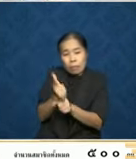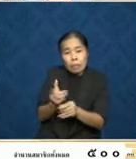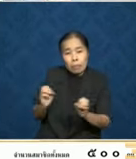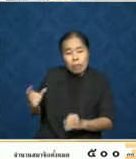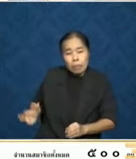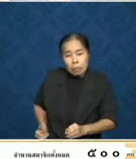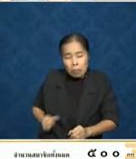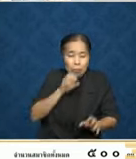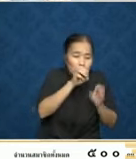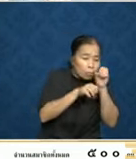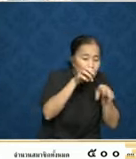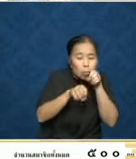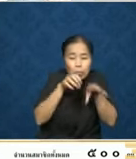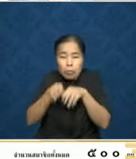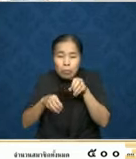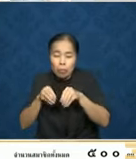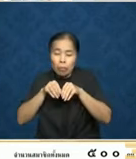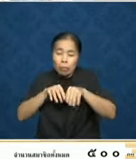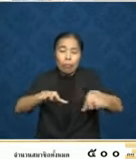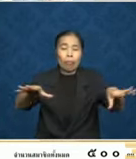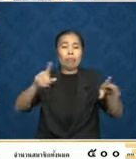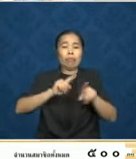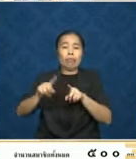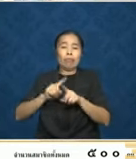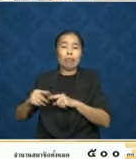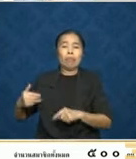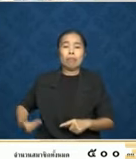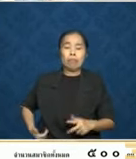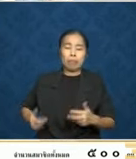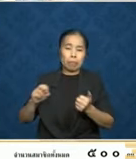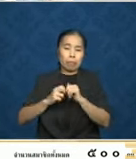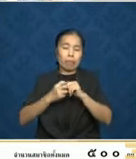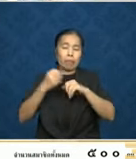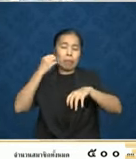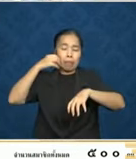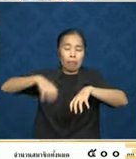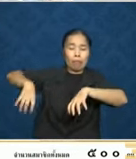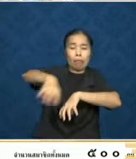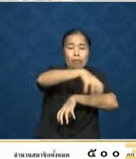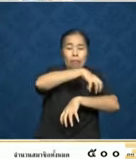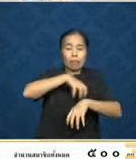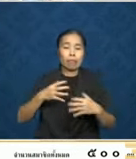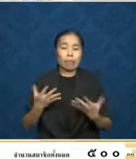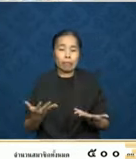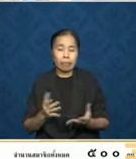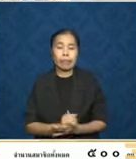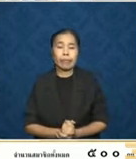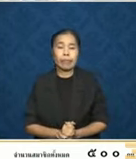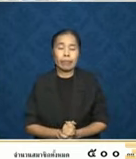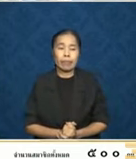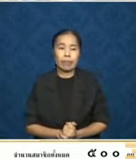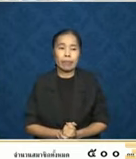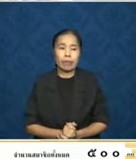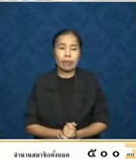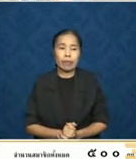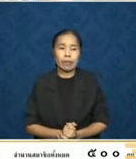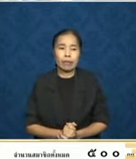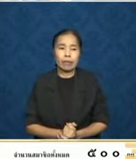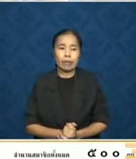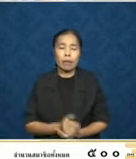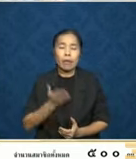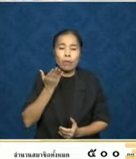ความเดือดร้อนให้กับพี่น้องชาวบ้านที่มีบ้านเรือนอาศัยอยู่บริเวณนั้นแล้วก็ซึ่งแน่นอนค่ะเรากว่าจะข